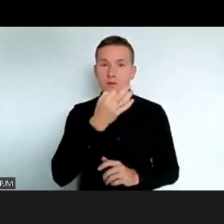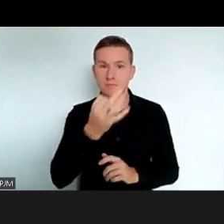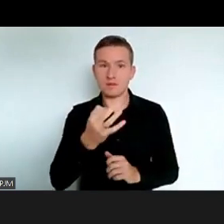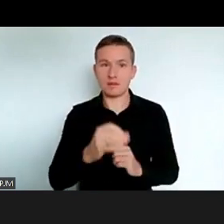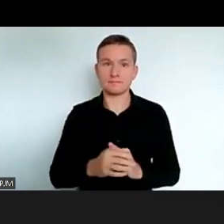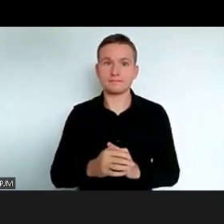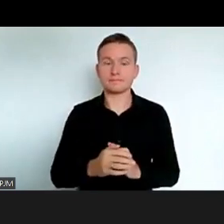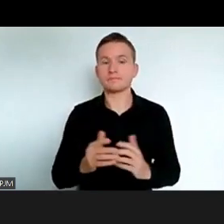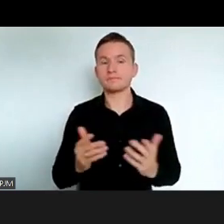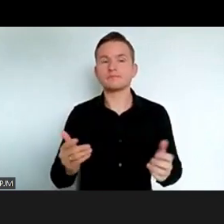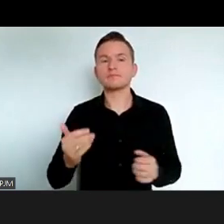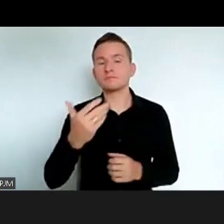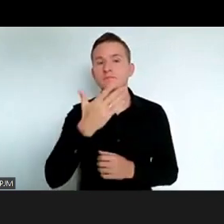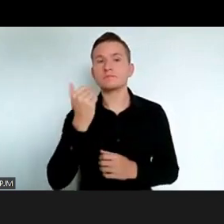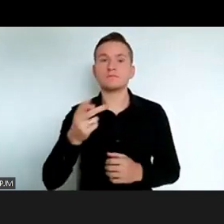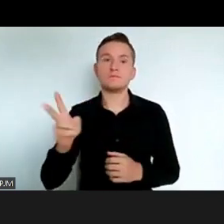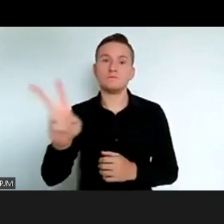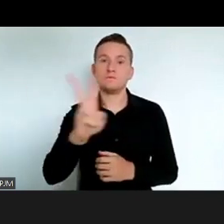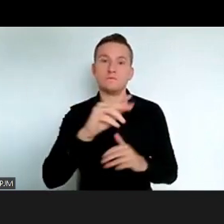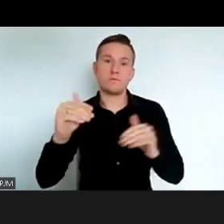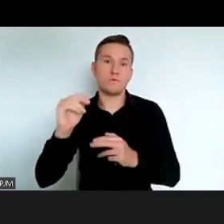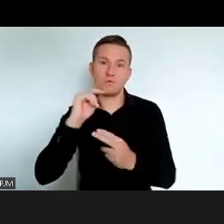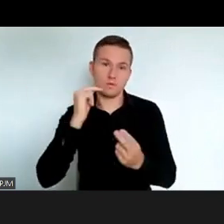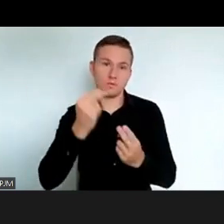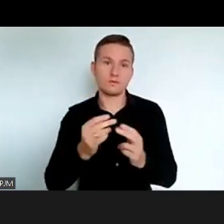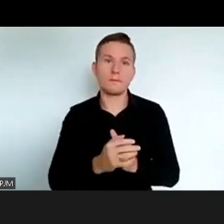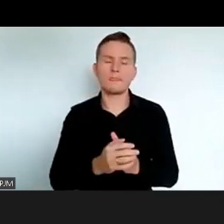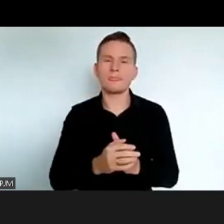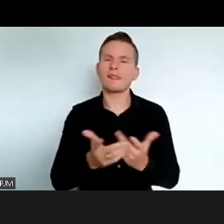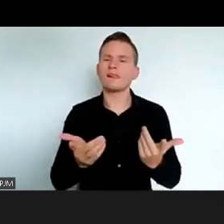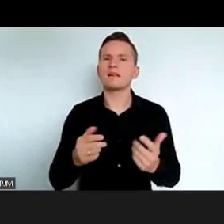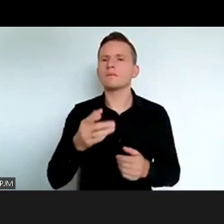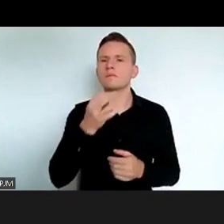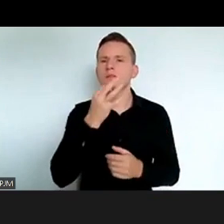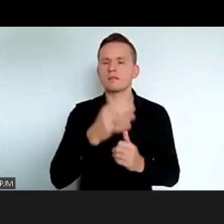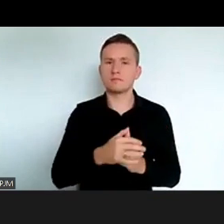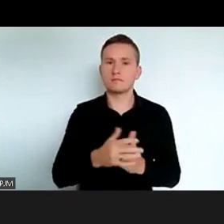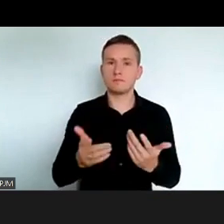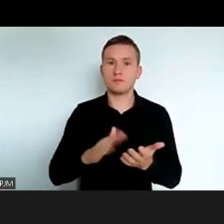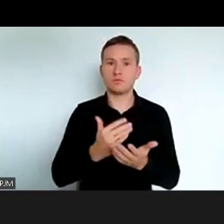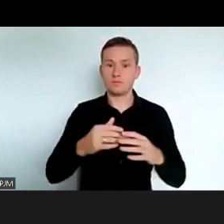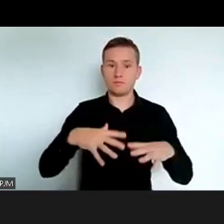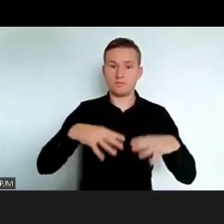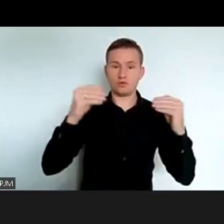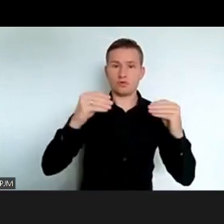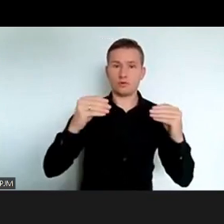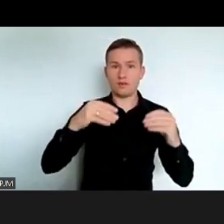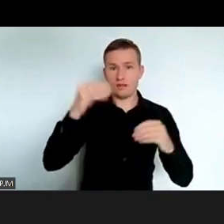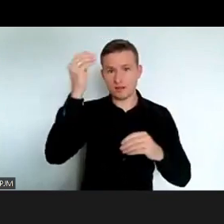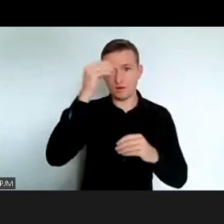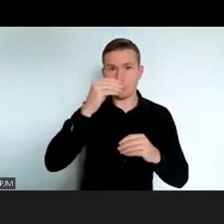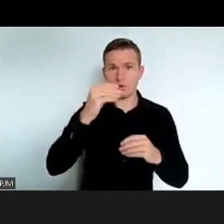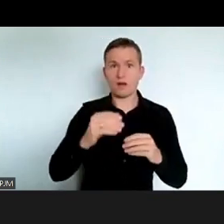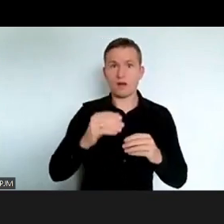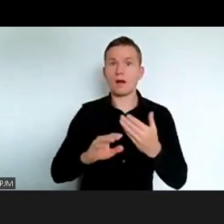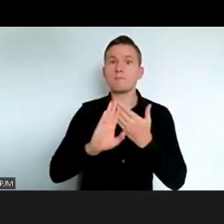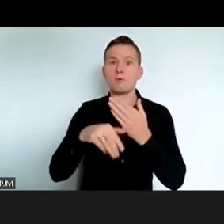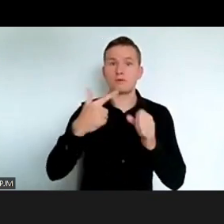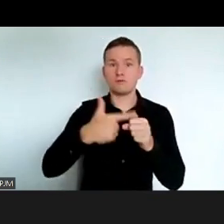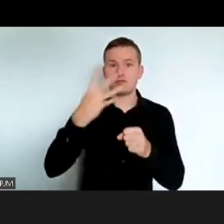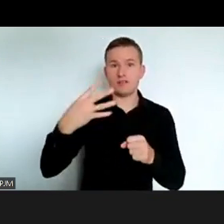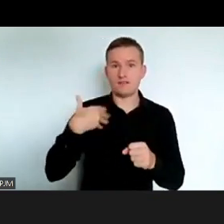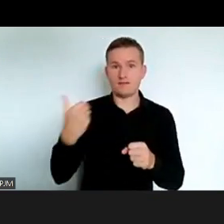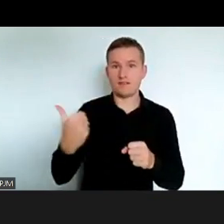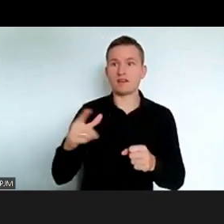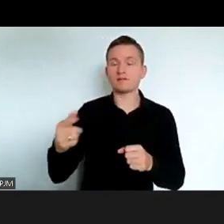Państwa podejmie się odpowiedzi na nie. Czy można dokończyć rozpoczętą naukę po 24 roku życia? Dziecko z